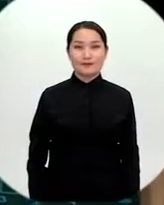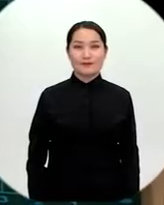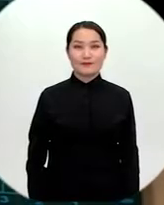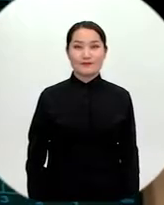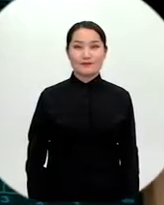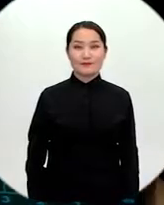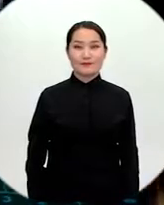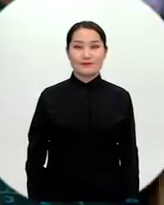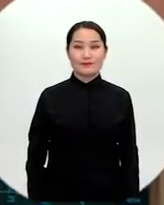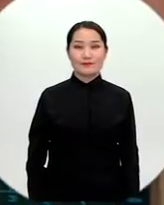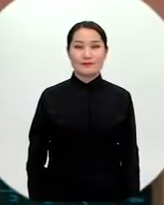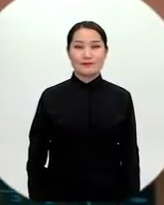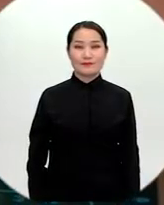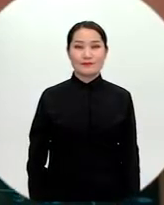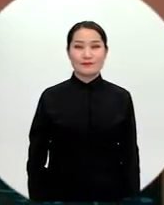дараагийн нь авчих гэж ирлээ